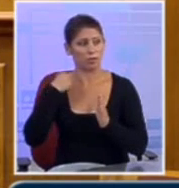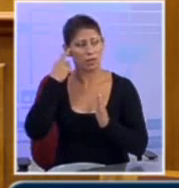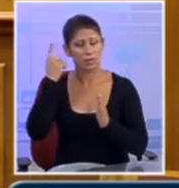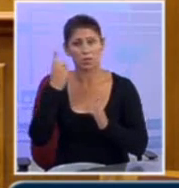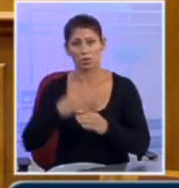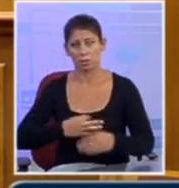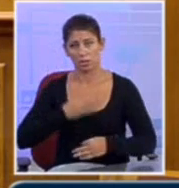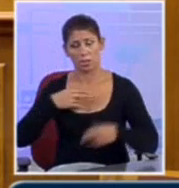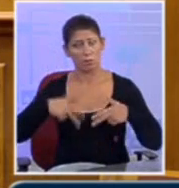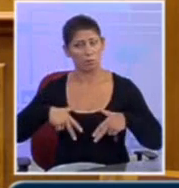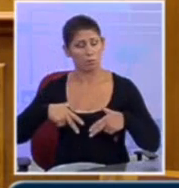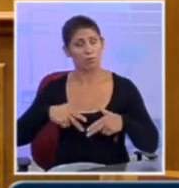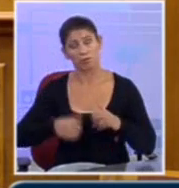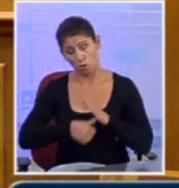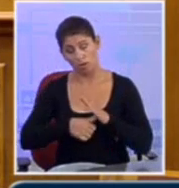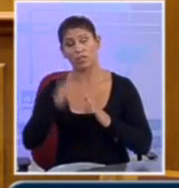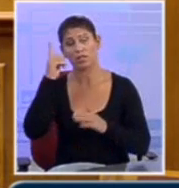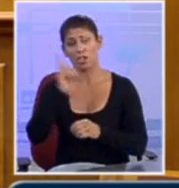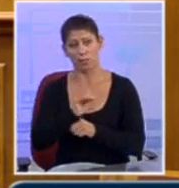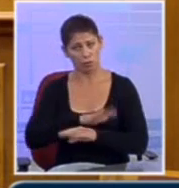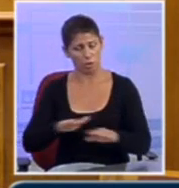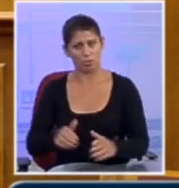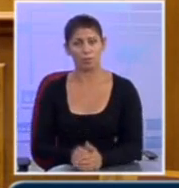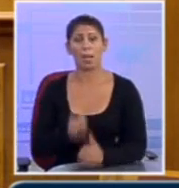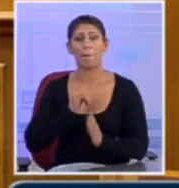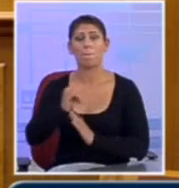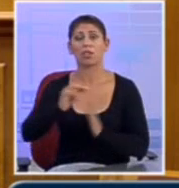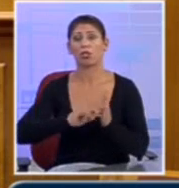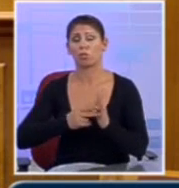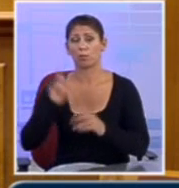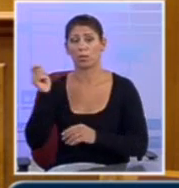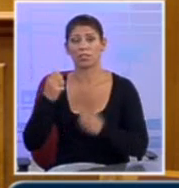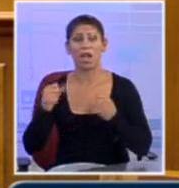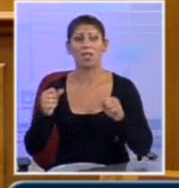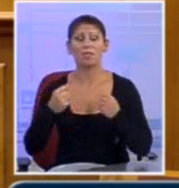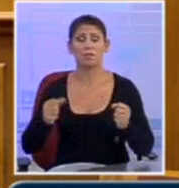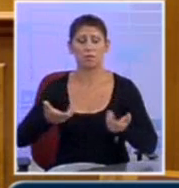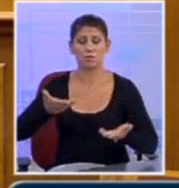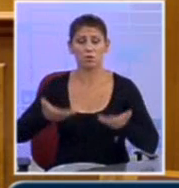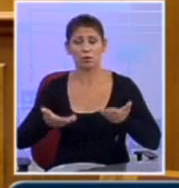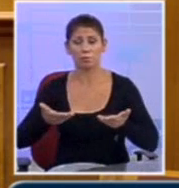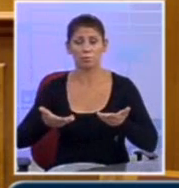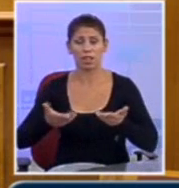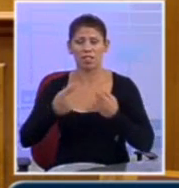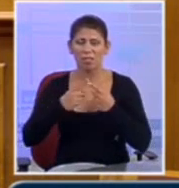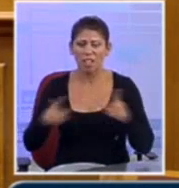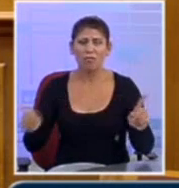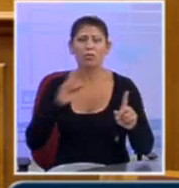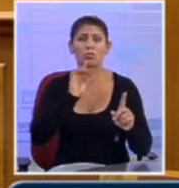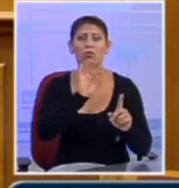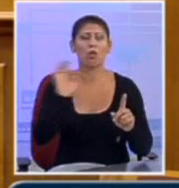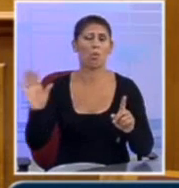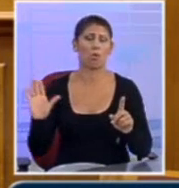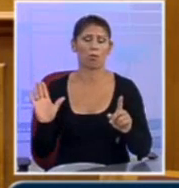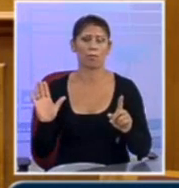ένα λεπτό, η μακροοικονομική πολιτική είναι έτσι και αλλιώς μια άσκηση ισορροπίας μεταξύ αντιφατικών στόχων.